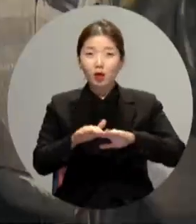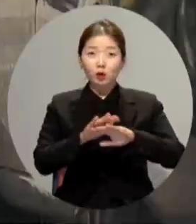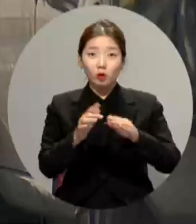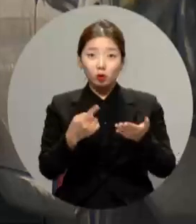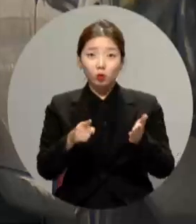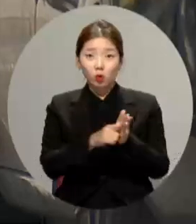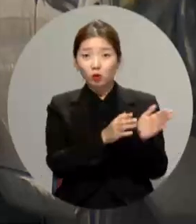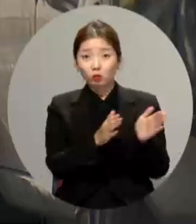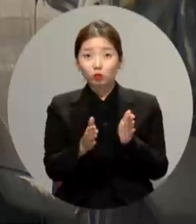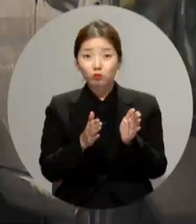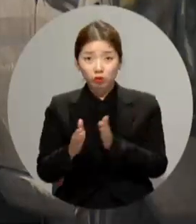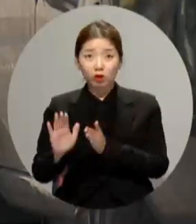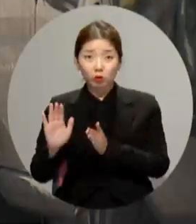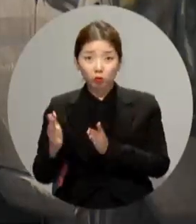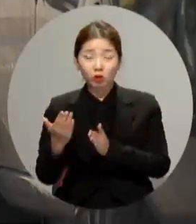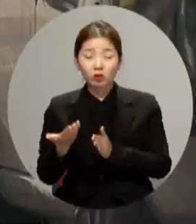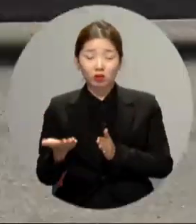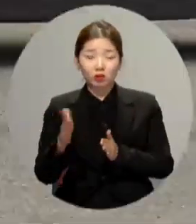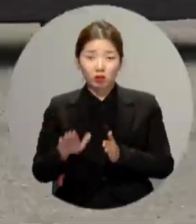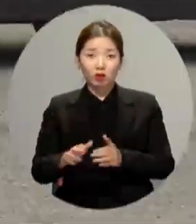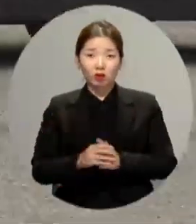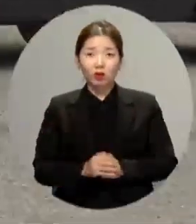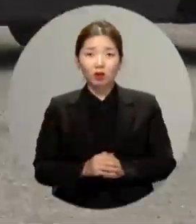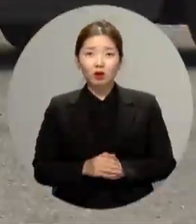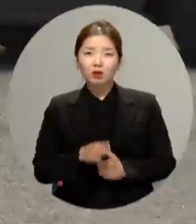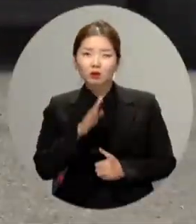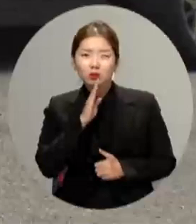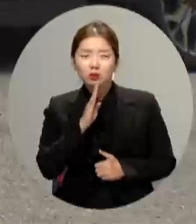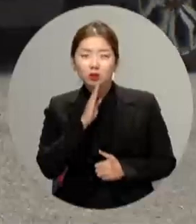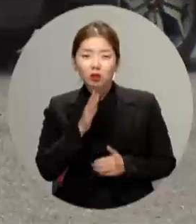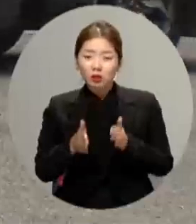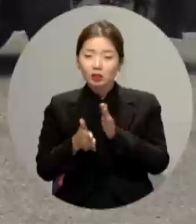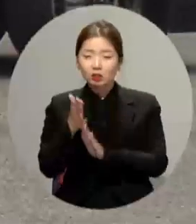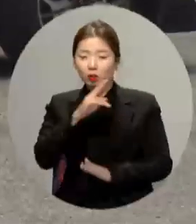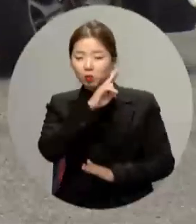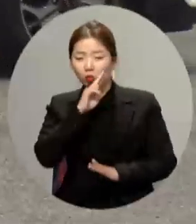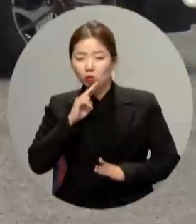해소하기 위해 마련된 부설 주차장 지원 제도. 실질적인 시민